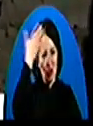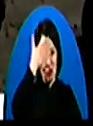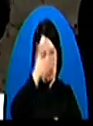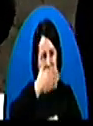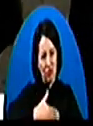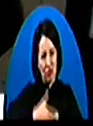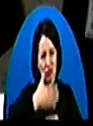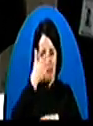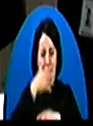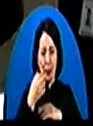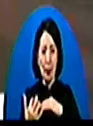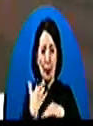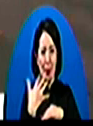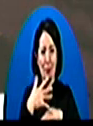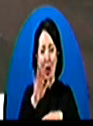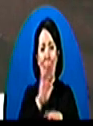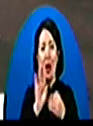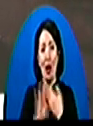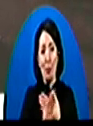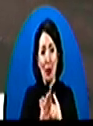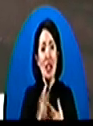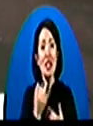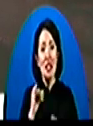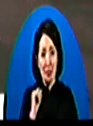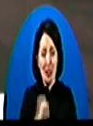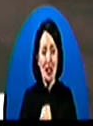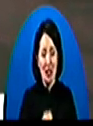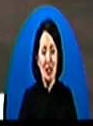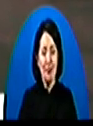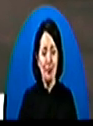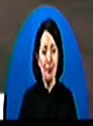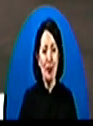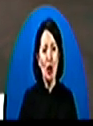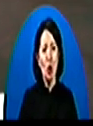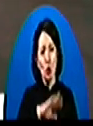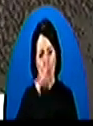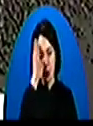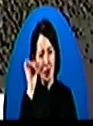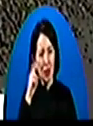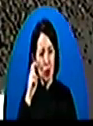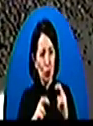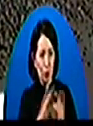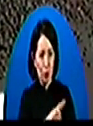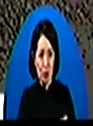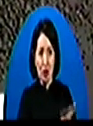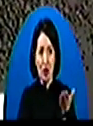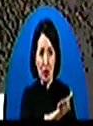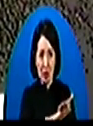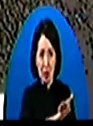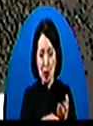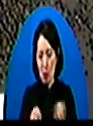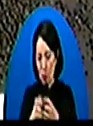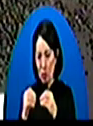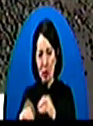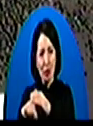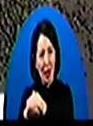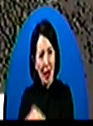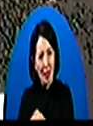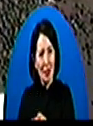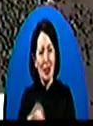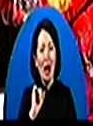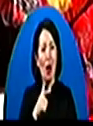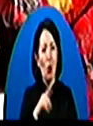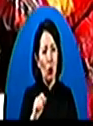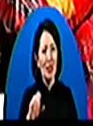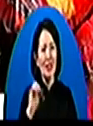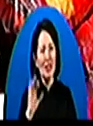юм уу те. Ийм ажлууд бол зуны саруудад үйлдвэрийн хувьд их хэмжээний шинжилэл хийх бол үйлдвэрлсэн бүтээгдэхүүнээ хадгалах, агуулах савны асуудал